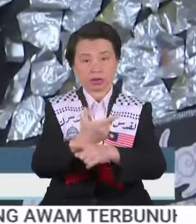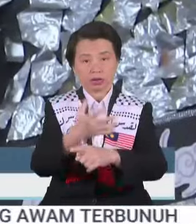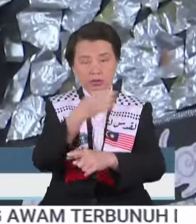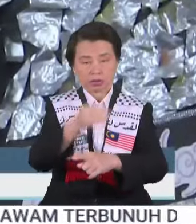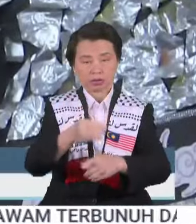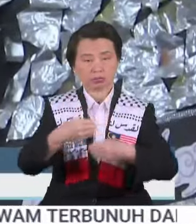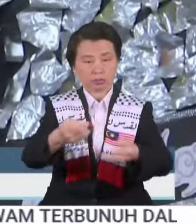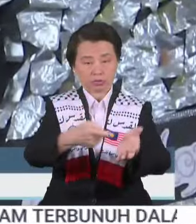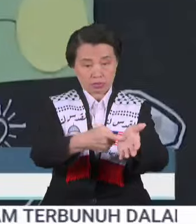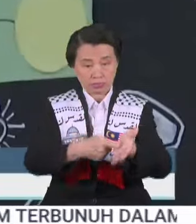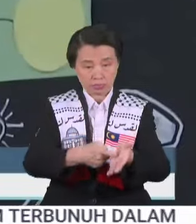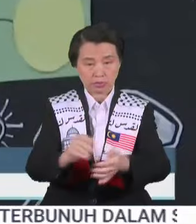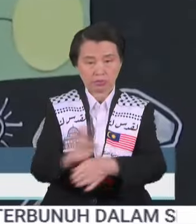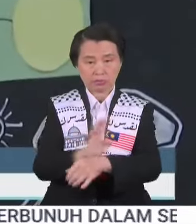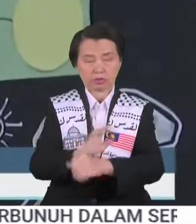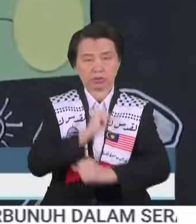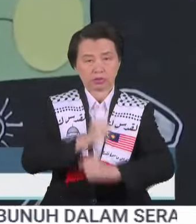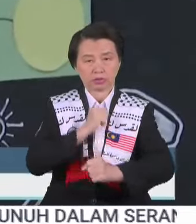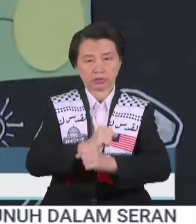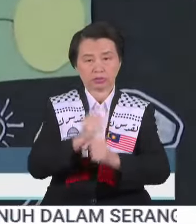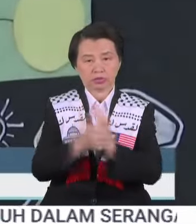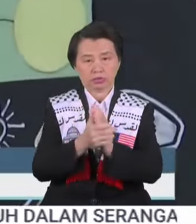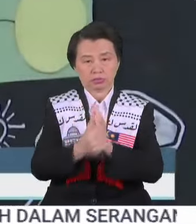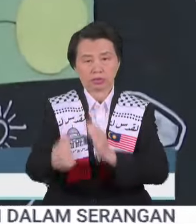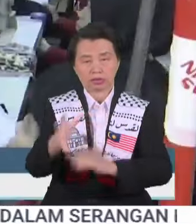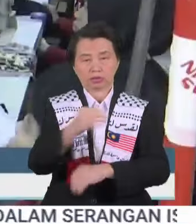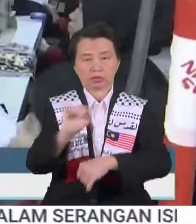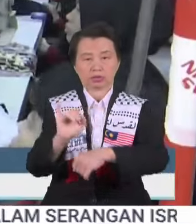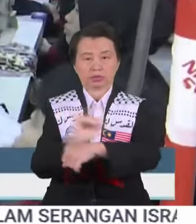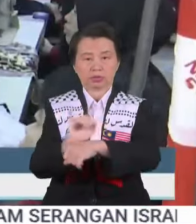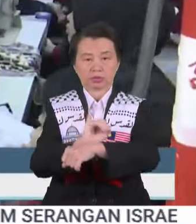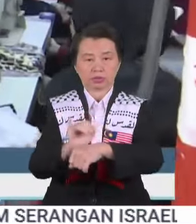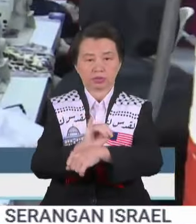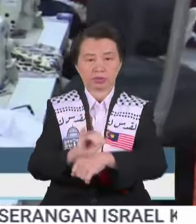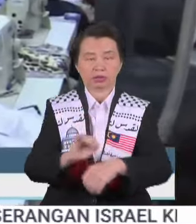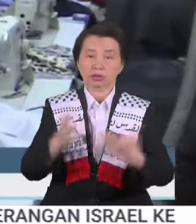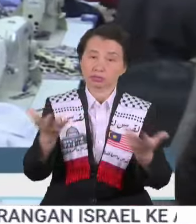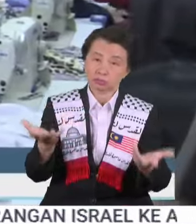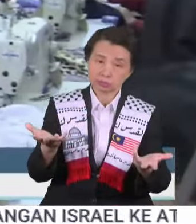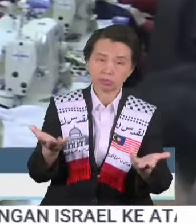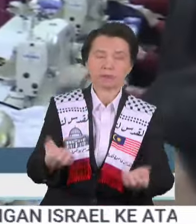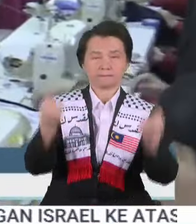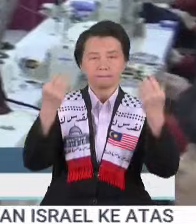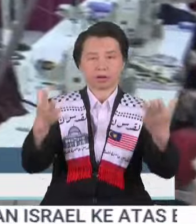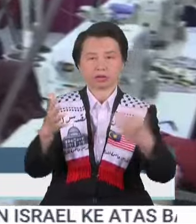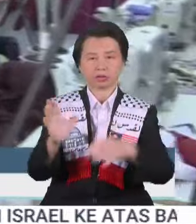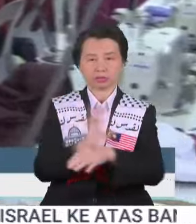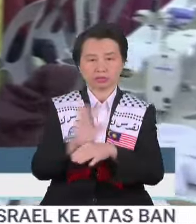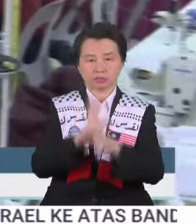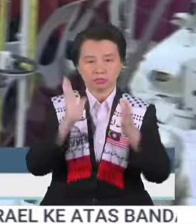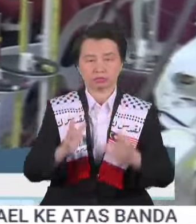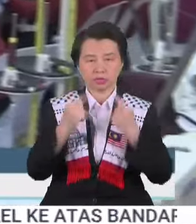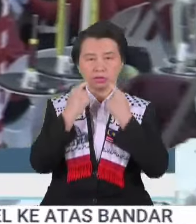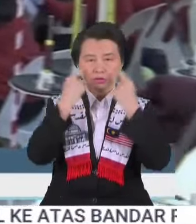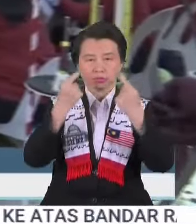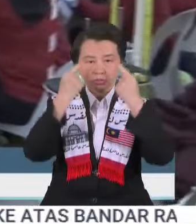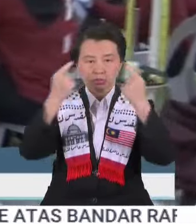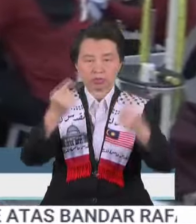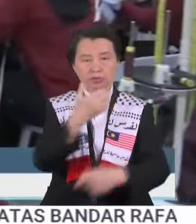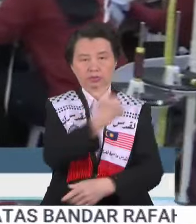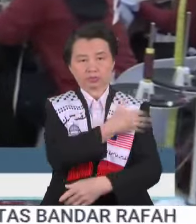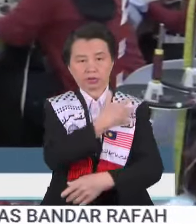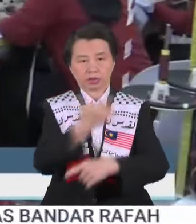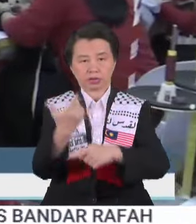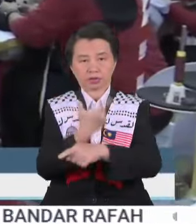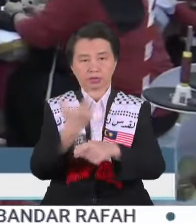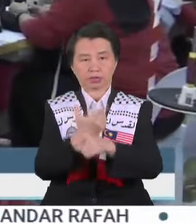memenuhi keperluan tenaga kerja mahir dan industri. Tidak hairanlah, ramai usahawan berjaya adalah bekas